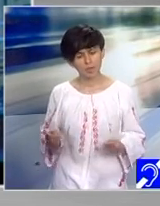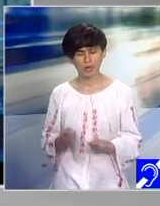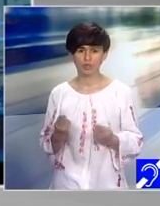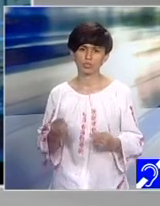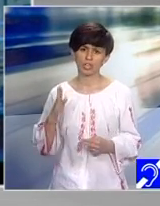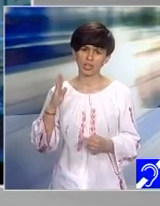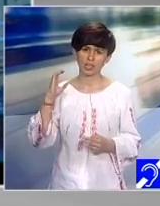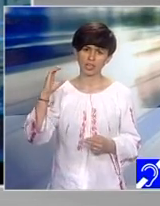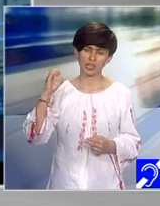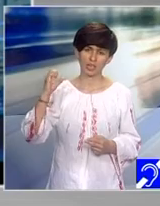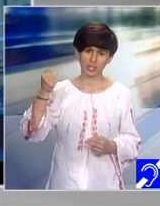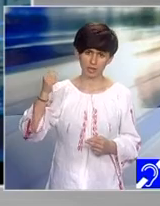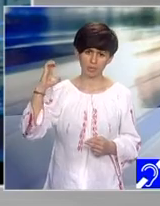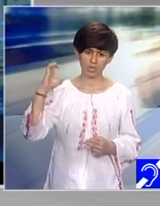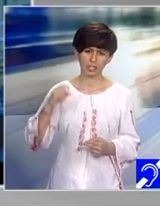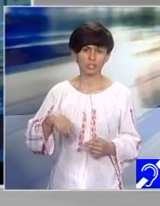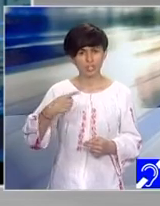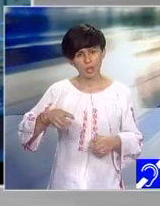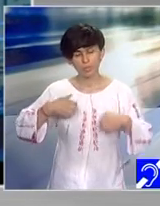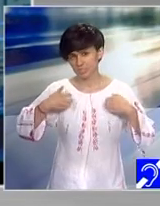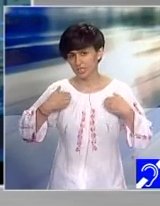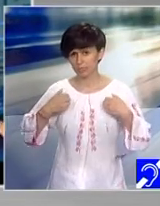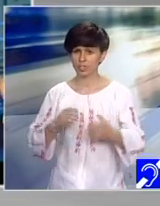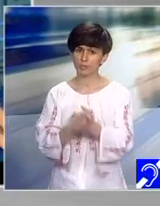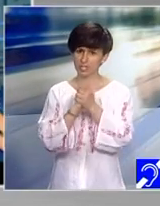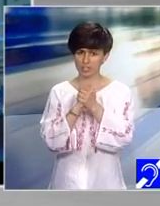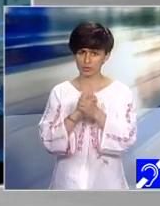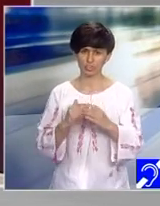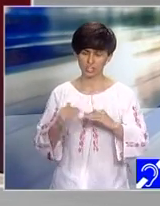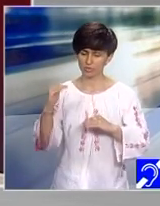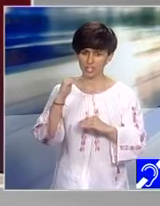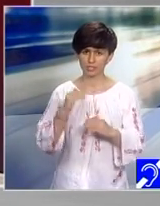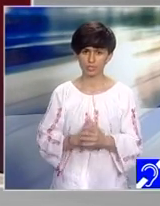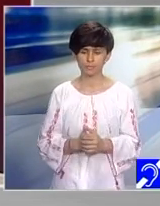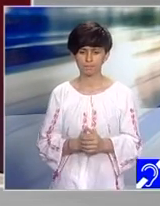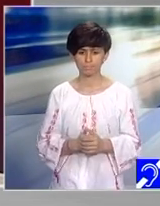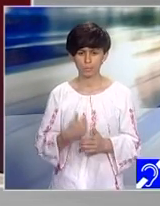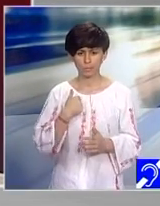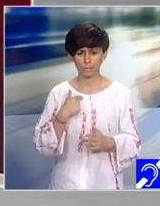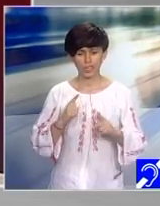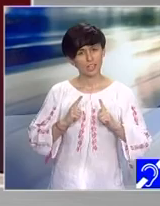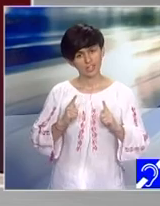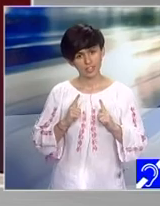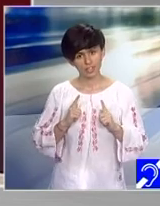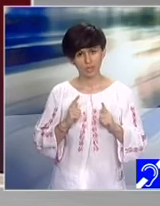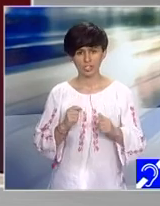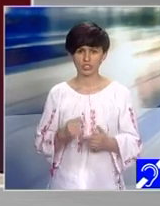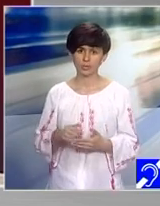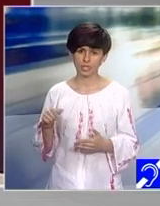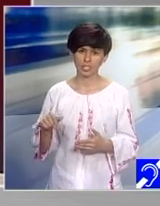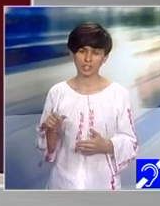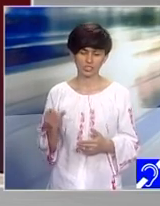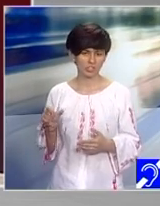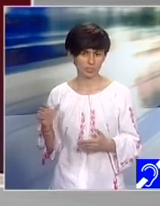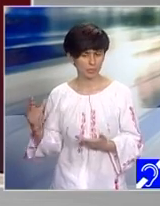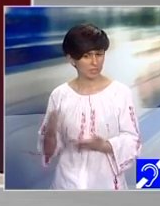că succesul la bacalaureat a crescut. Eu aștept nu doar să fie colectate, da? Deci toate aceste